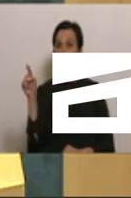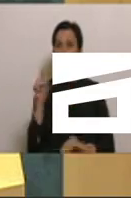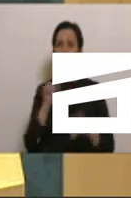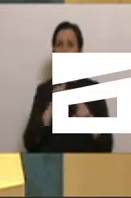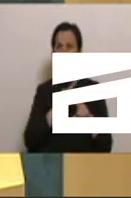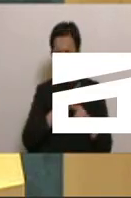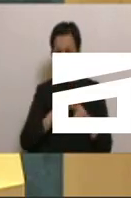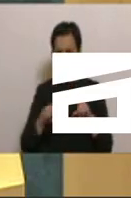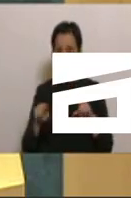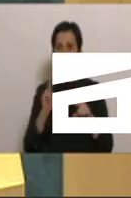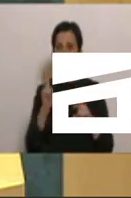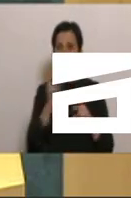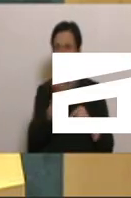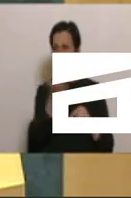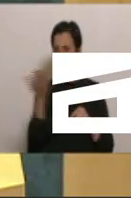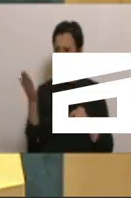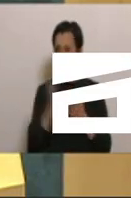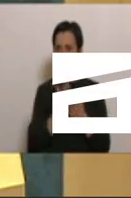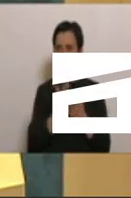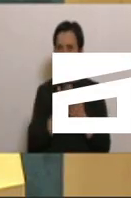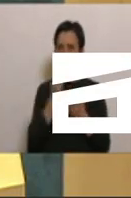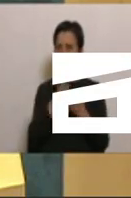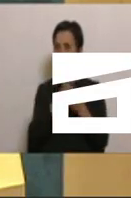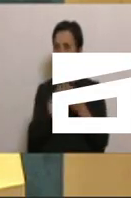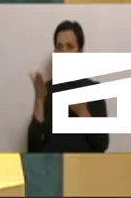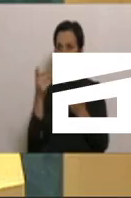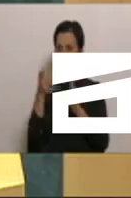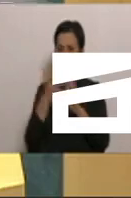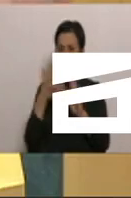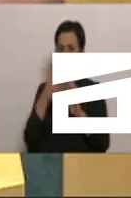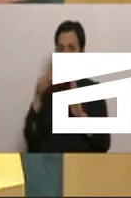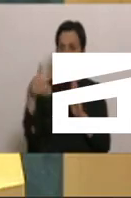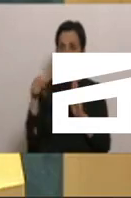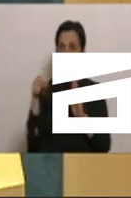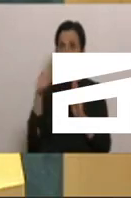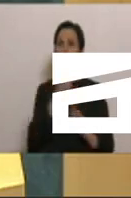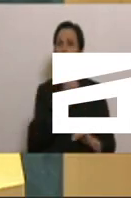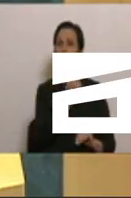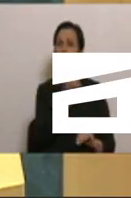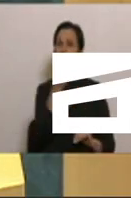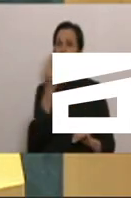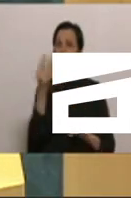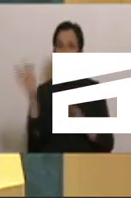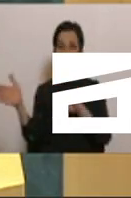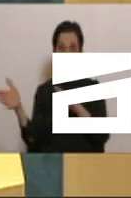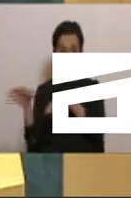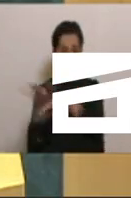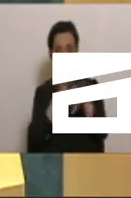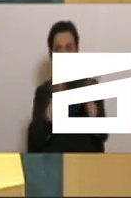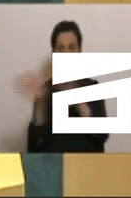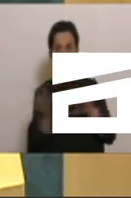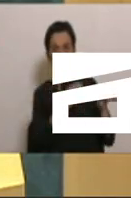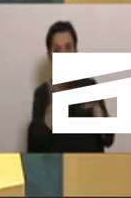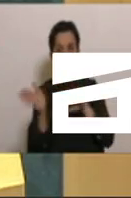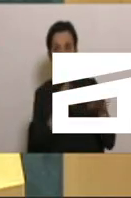აი თითოეული თქვენგანი, ვინც აქ ხართ და ნაკლებ რაღაც ნაწილი აკლია თქვენ შემადგენლობას, სათითაოდ გაგიყვანოთ ამ